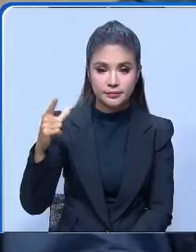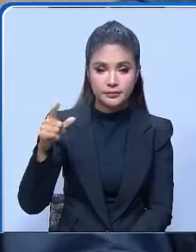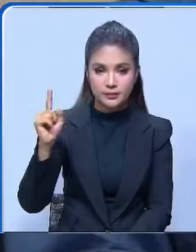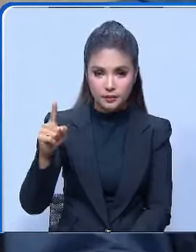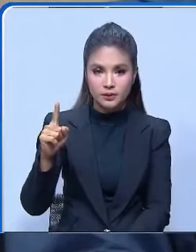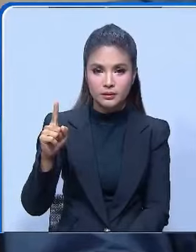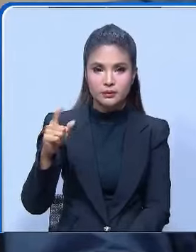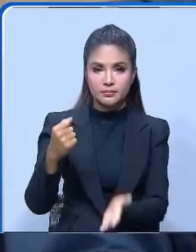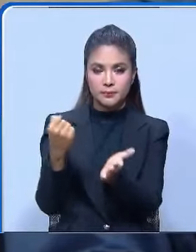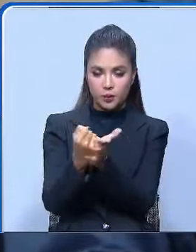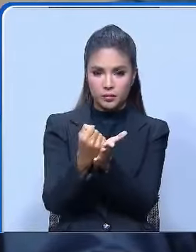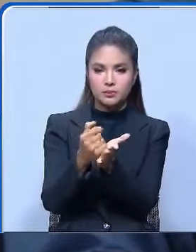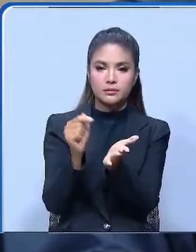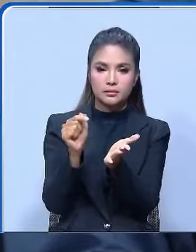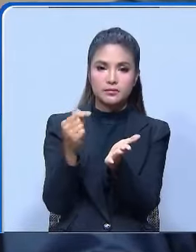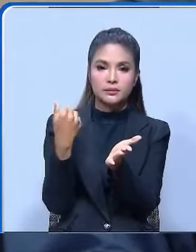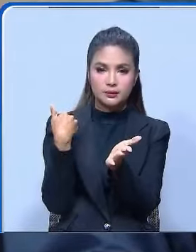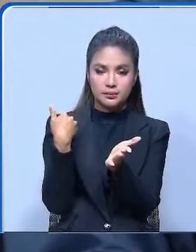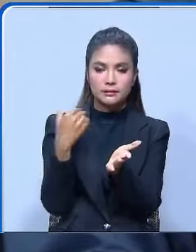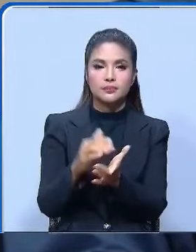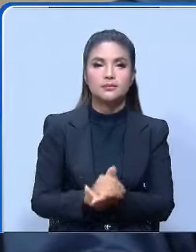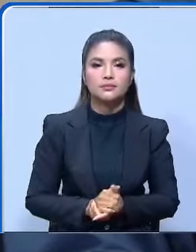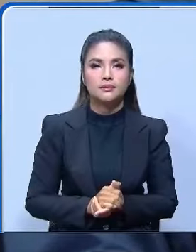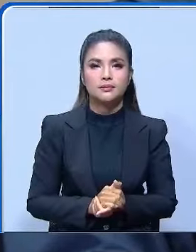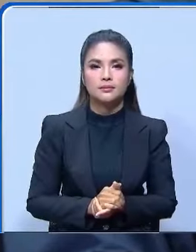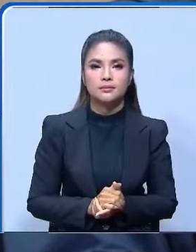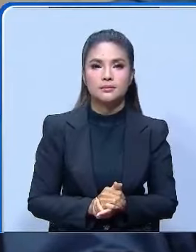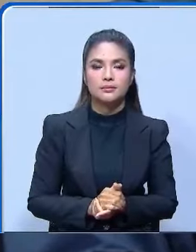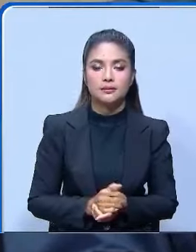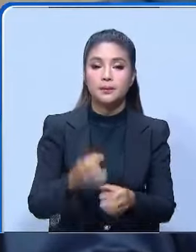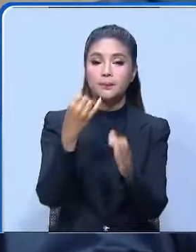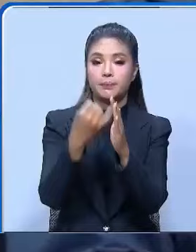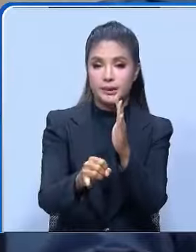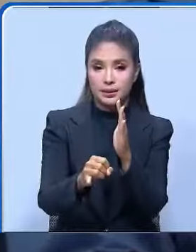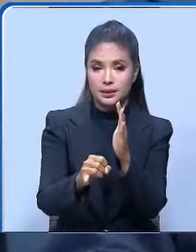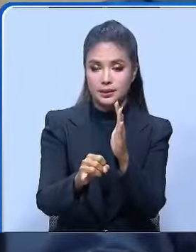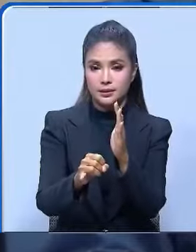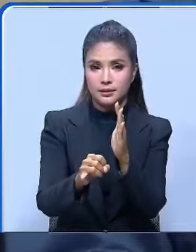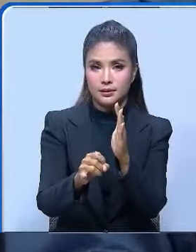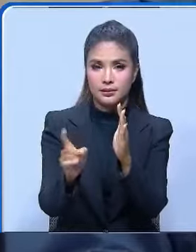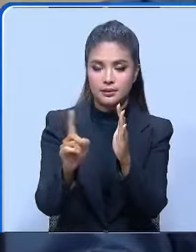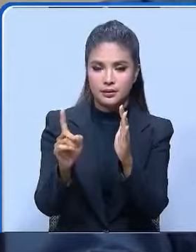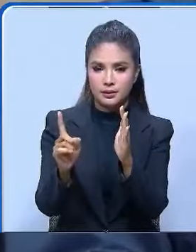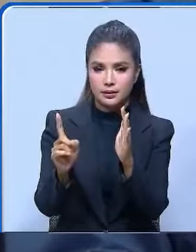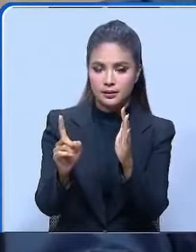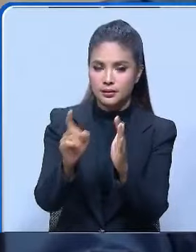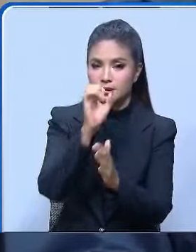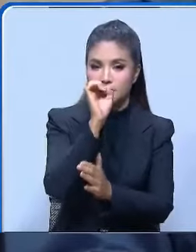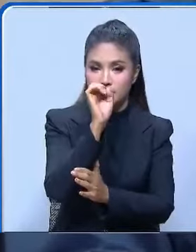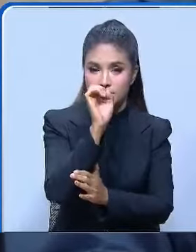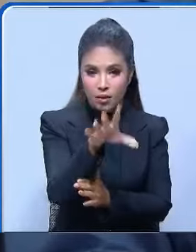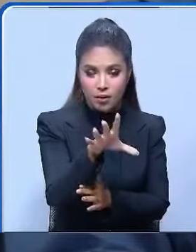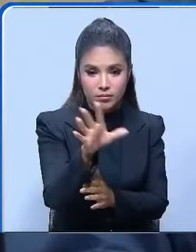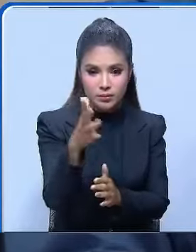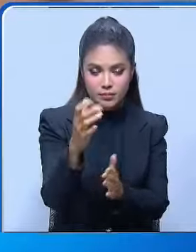นะครับเบื้องต้นนะครับน่าจะเข้าข่ายเรื่องฉลากอันดับที่1ก่อนนะครับน่